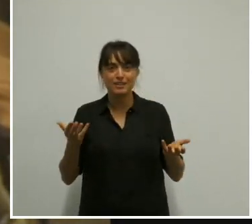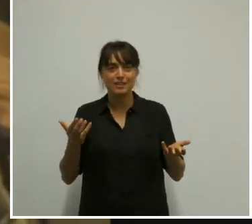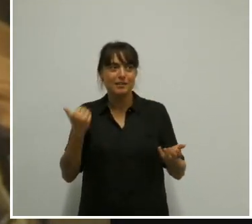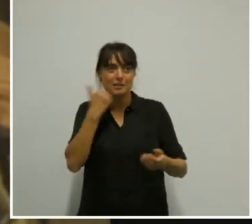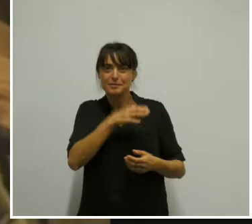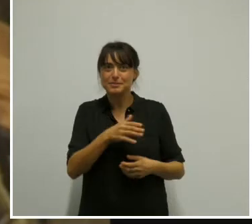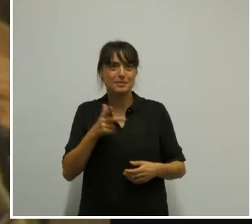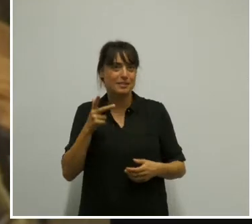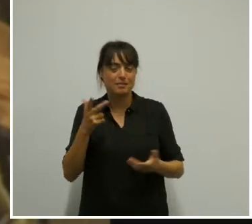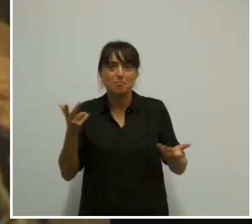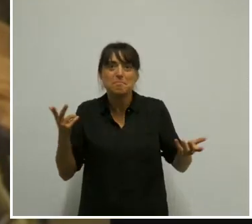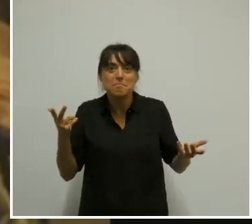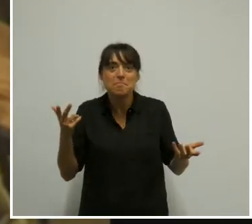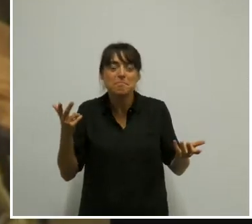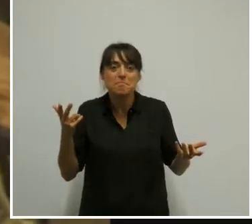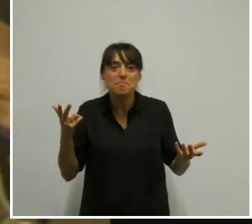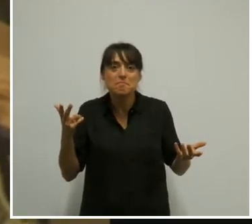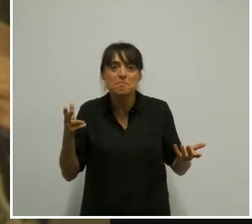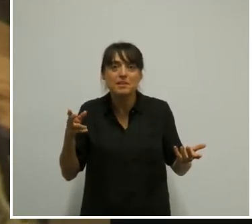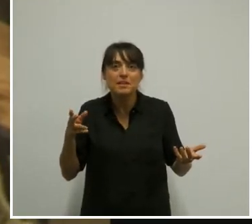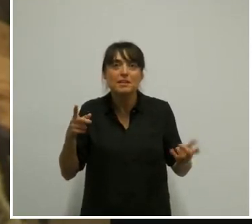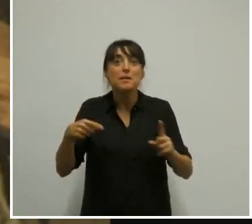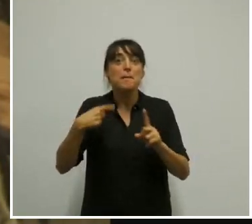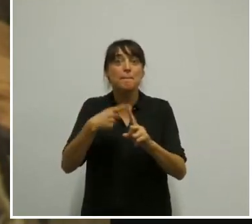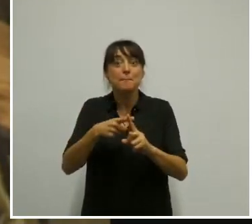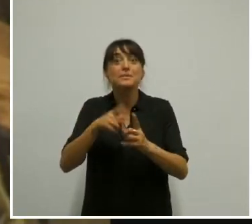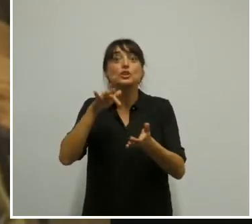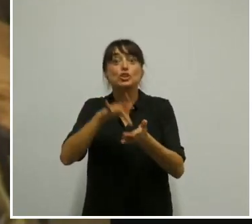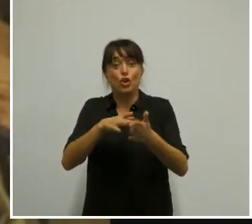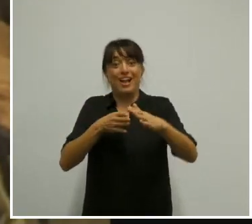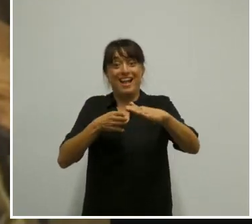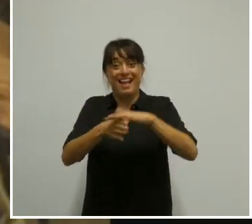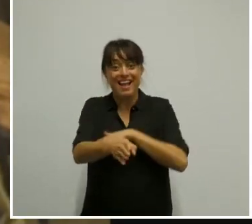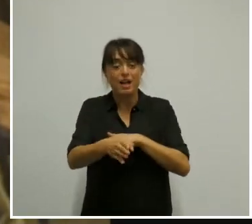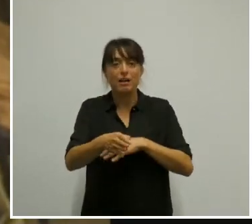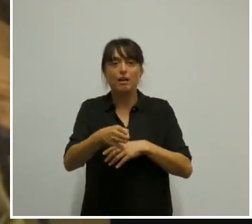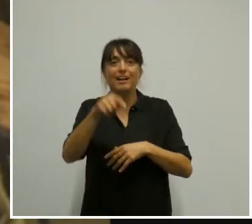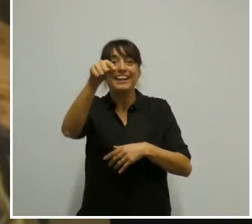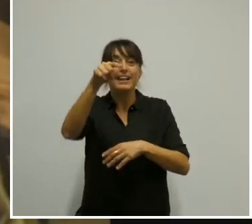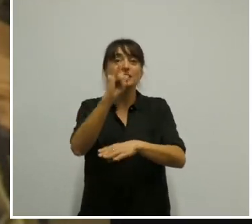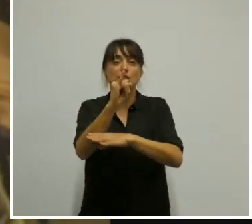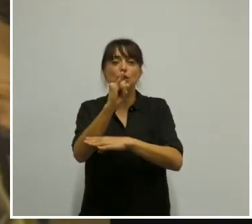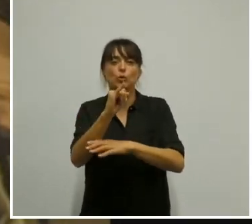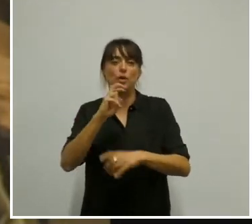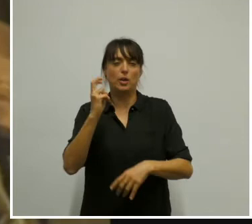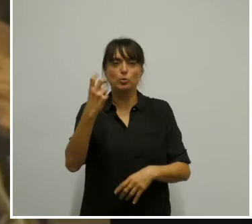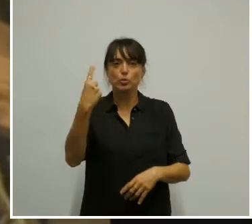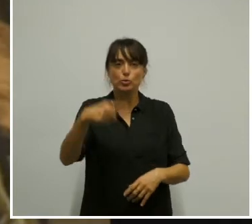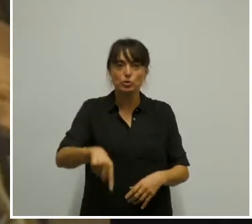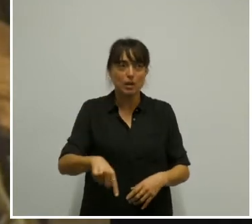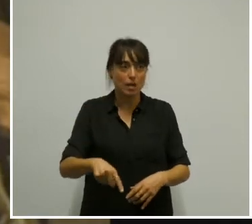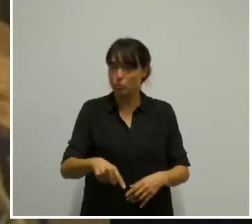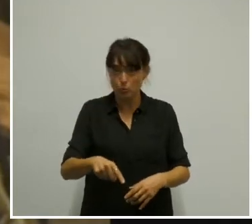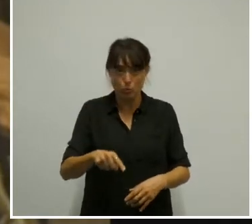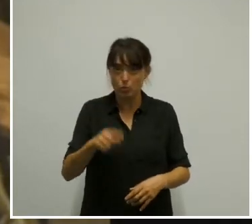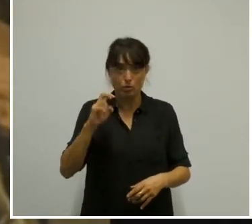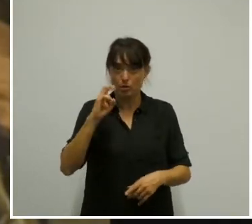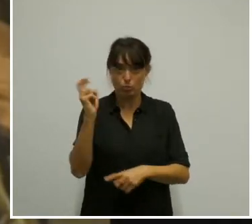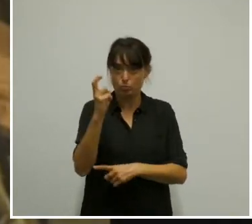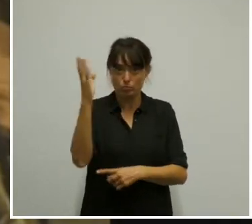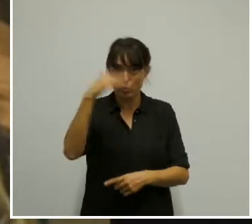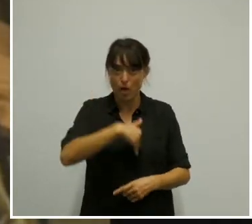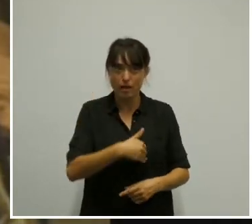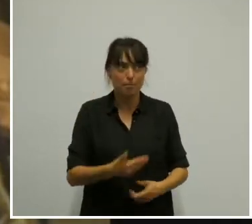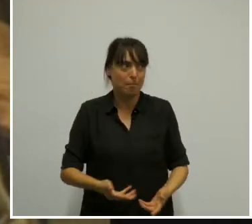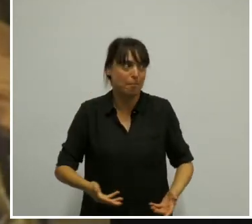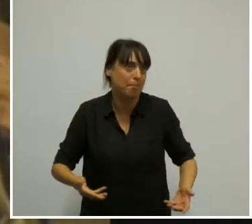sé, estem jugant. I aquests NSB no em donen recursos. Nosaltres no tenim cap problema que vinguin, però donen recursos.